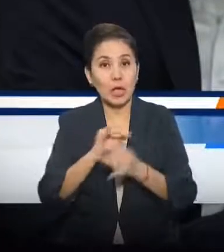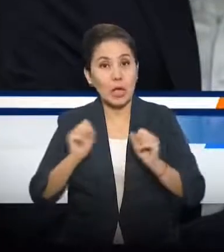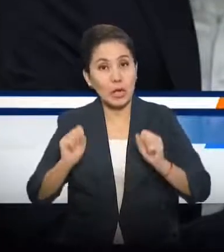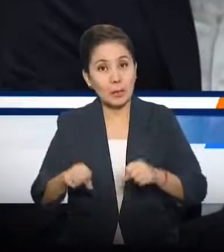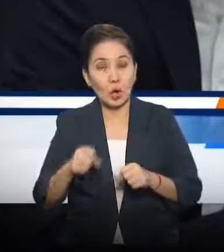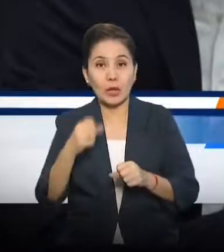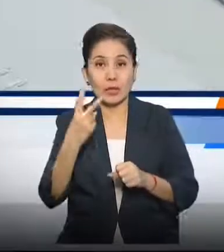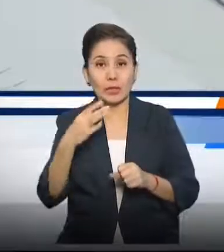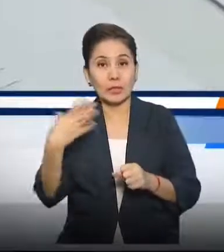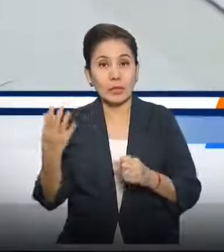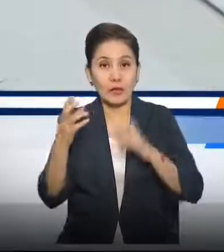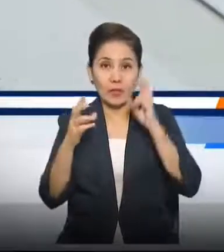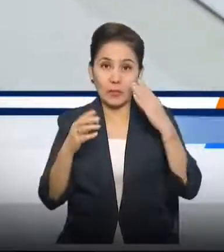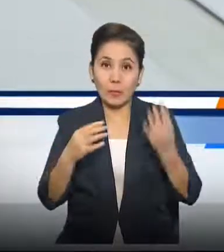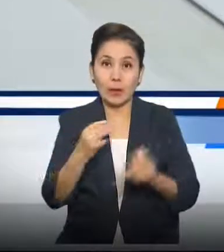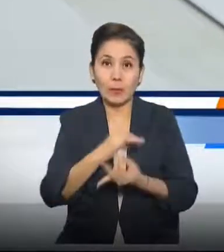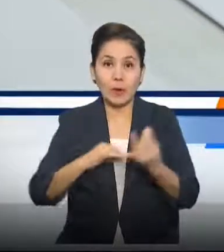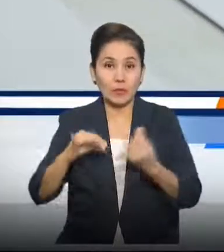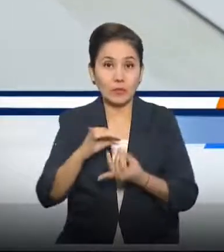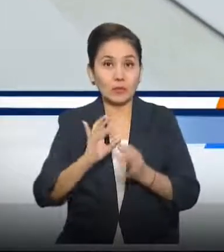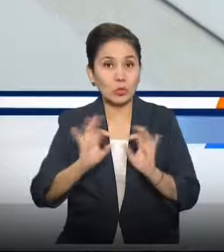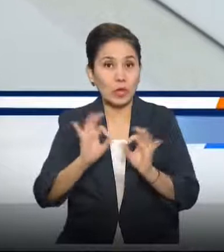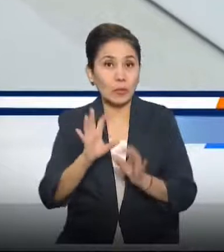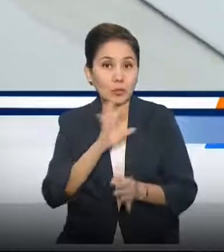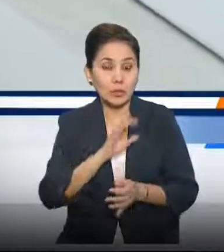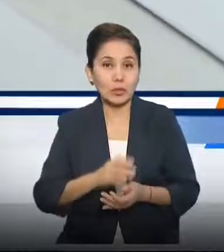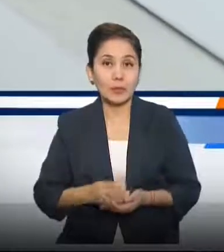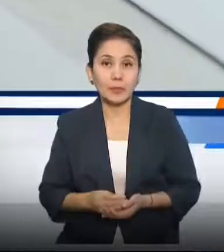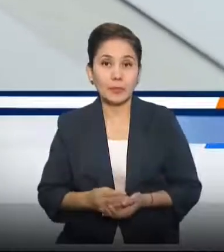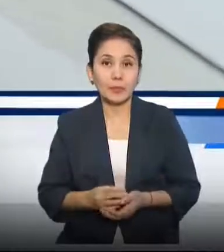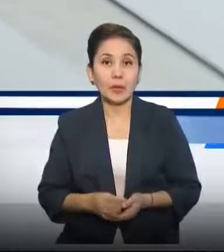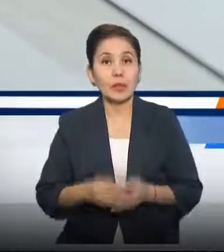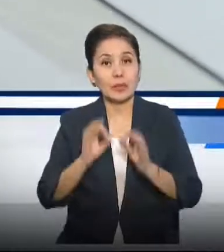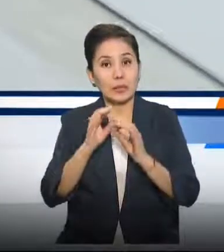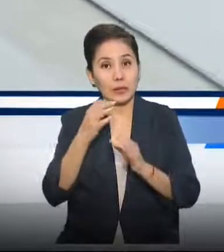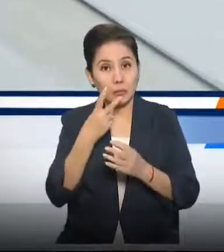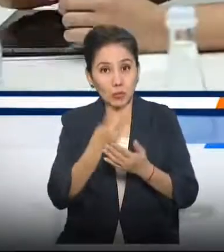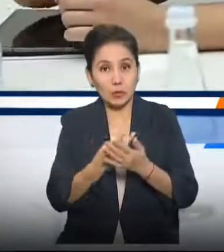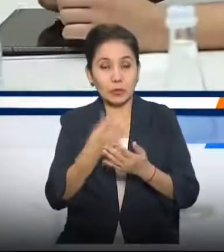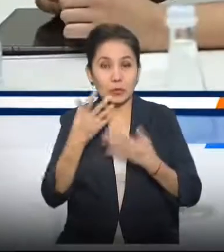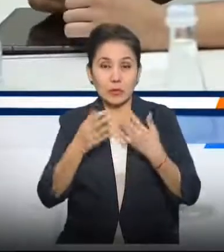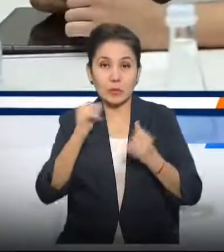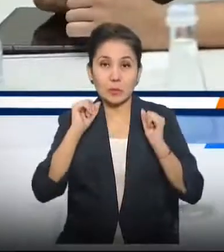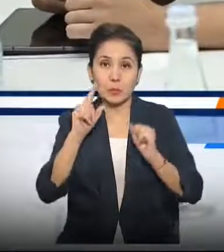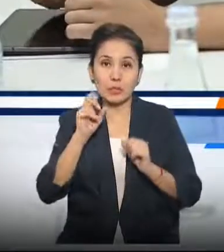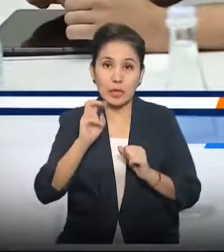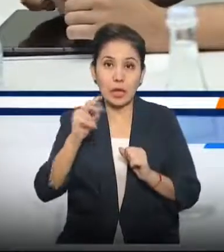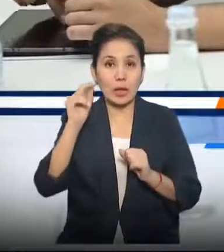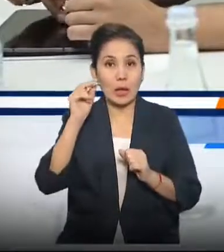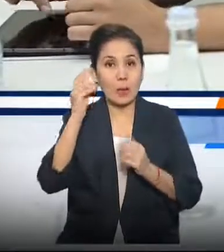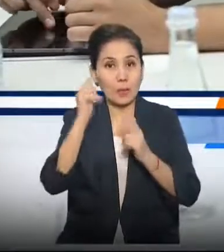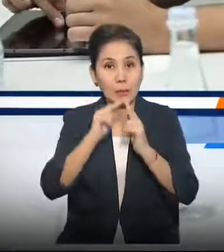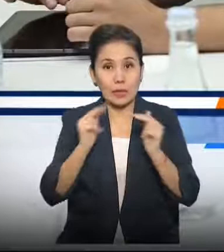икки тарафлама манфаатли жиҳатлари ҳақида тоқталиб ўтилди. Таъкидланишича, таълим даргоҳида спорт зал, маданият сарои,